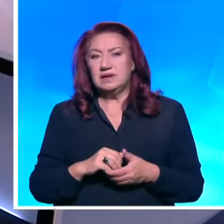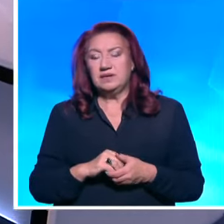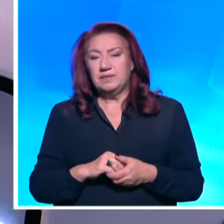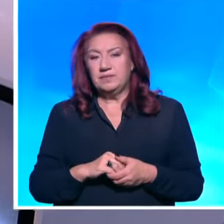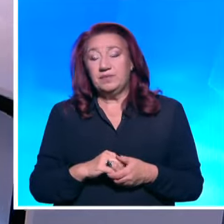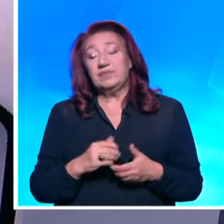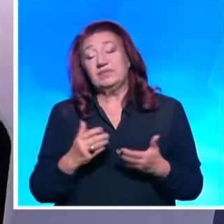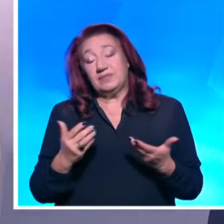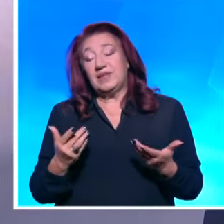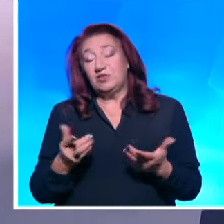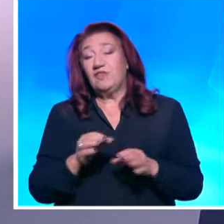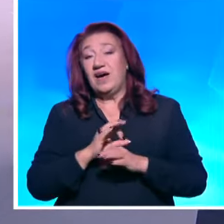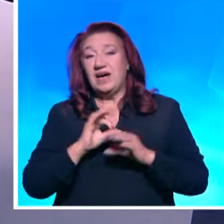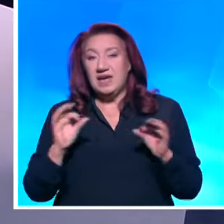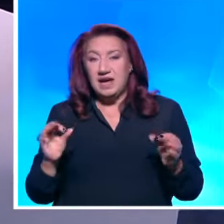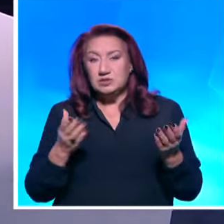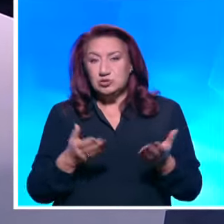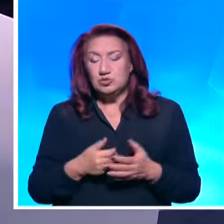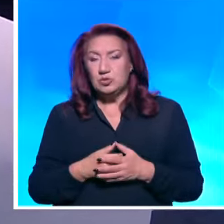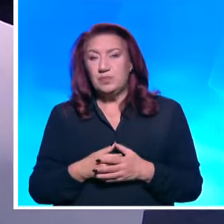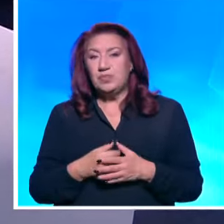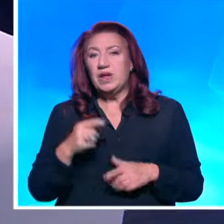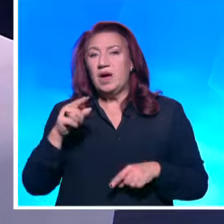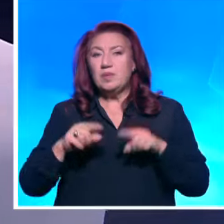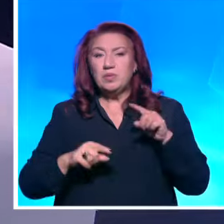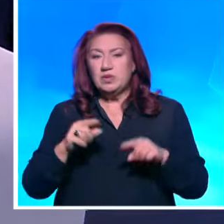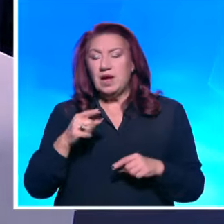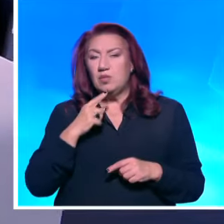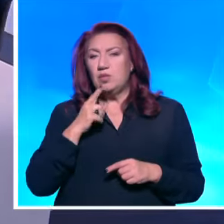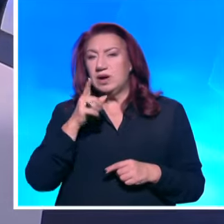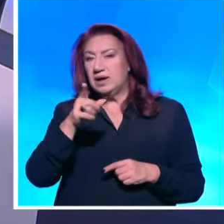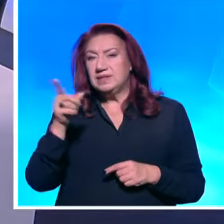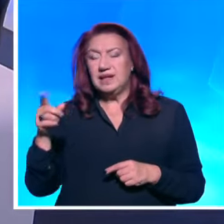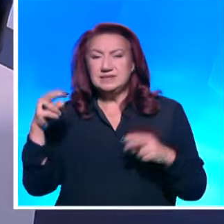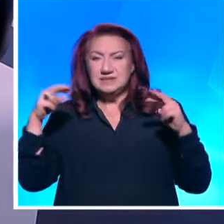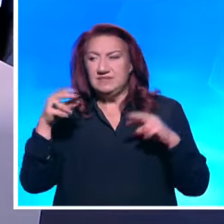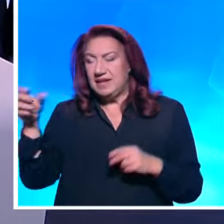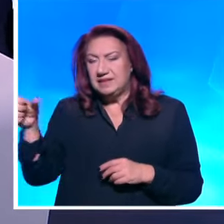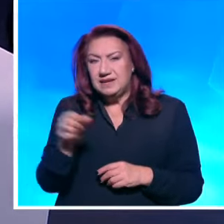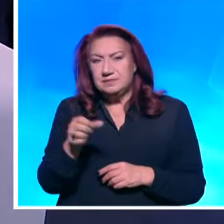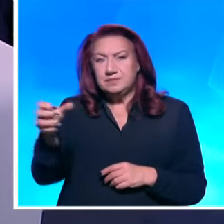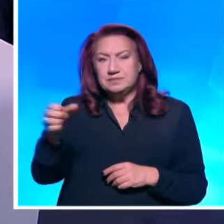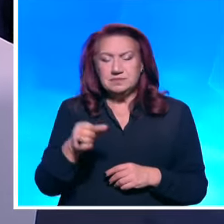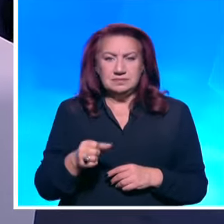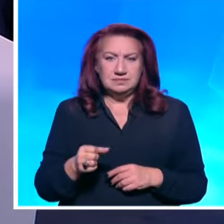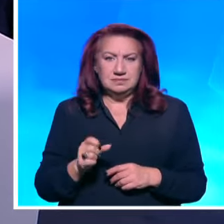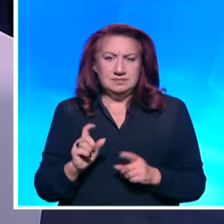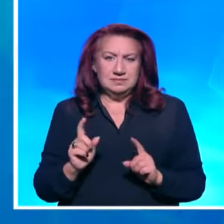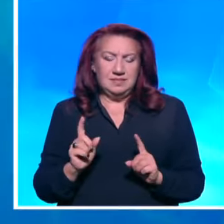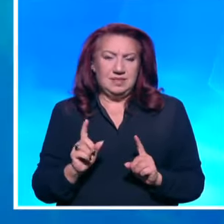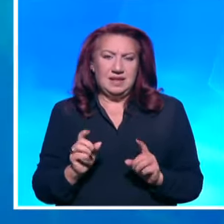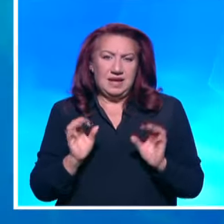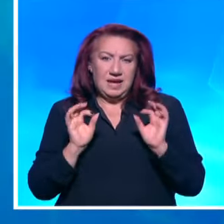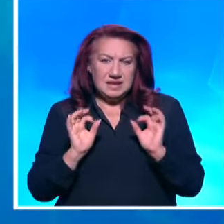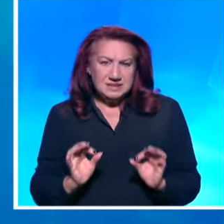тано тона ро защото понякога тези свидетели които се подбират не са тези които всъщност са